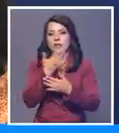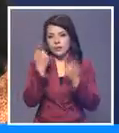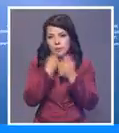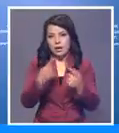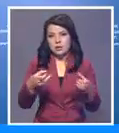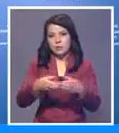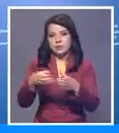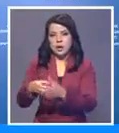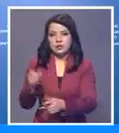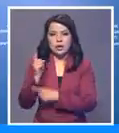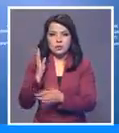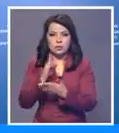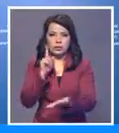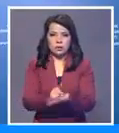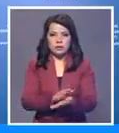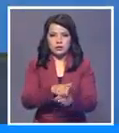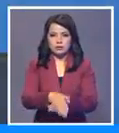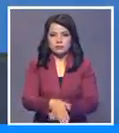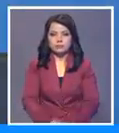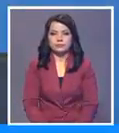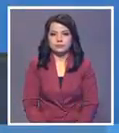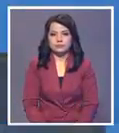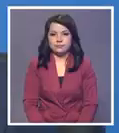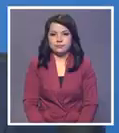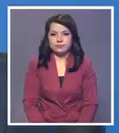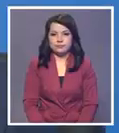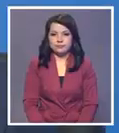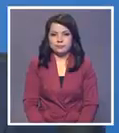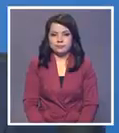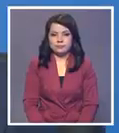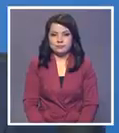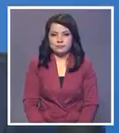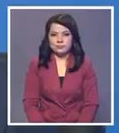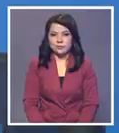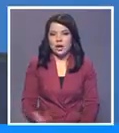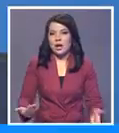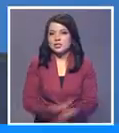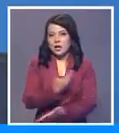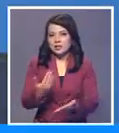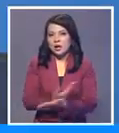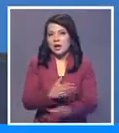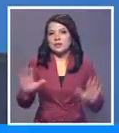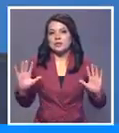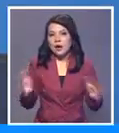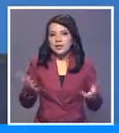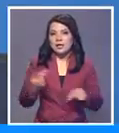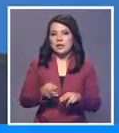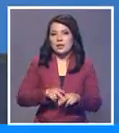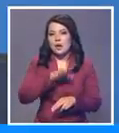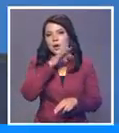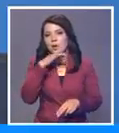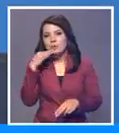құралдары өкілдері келеді деп күтілуде. Жаһандану әлемінде, жаһандану үдерісінде